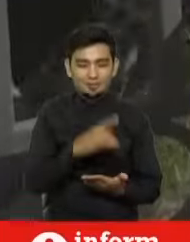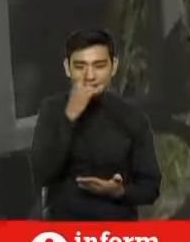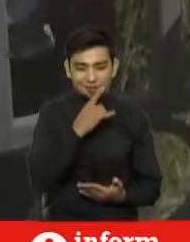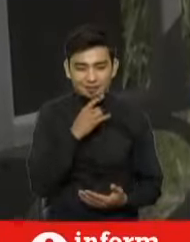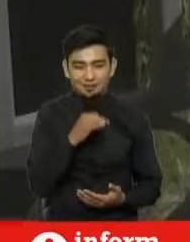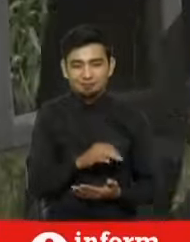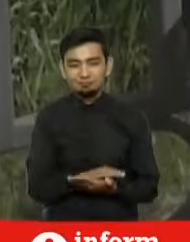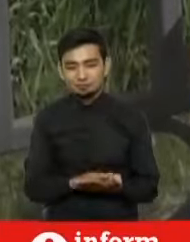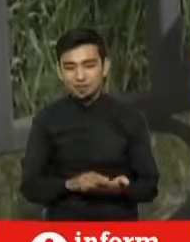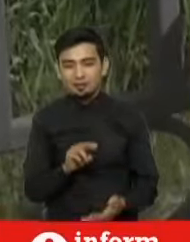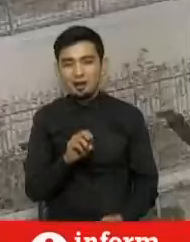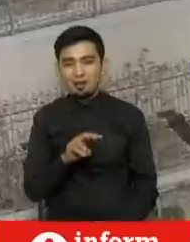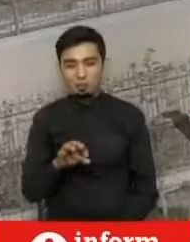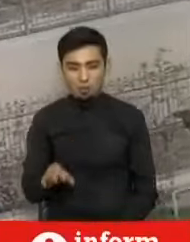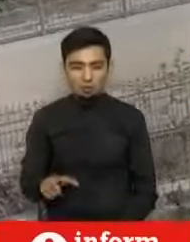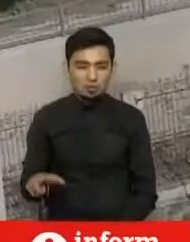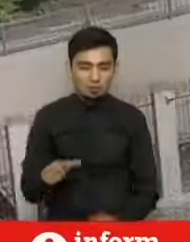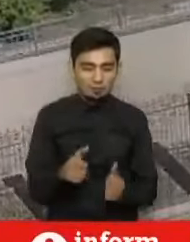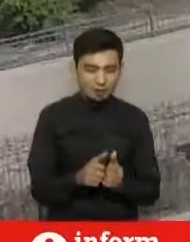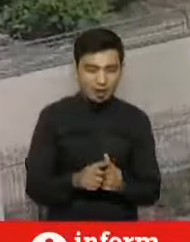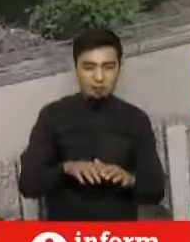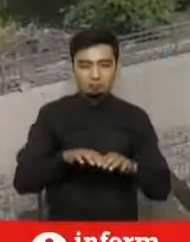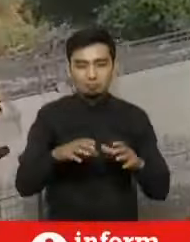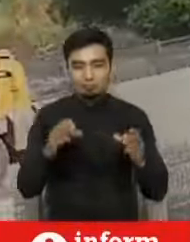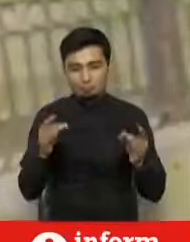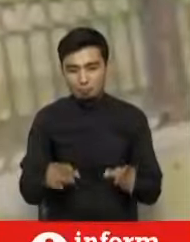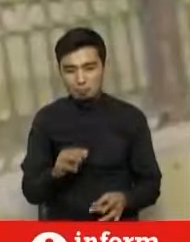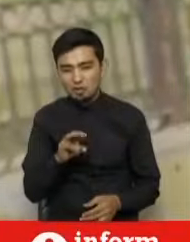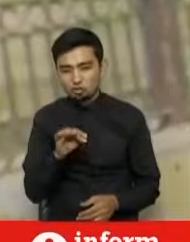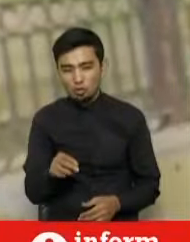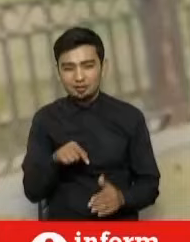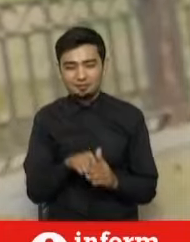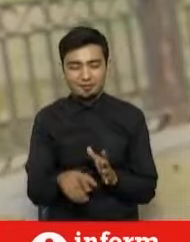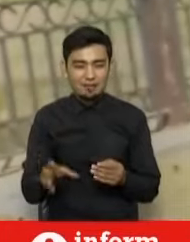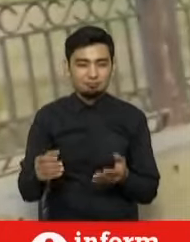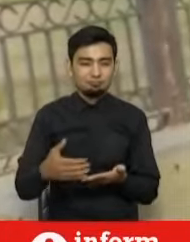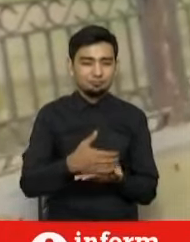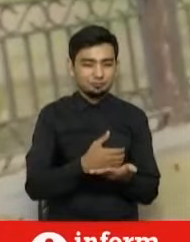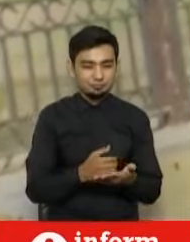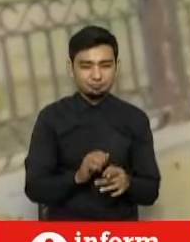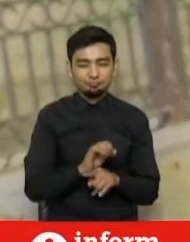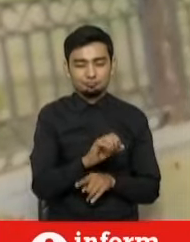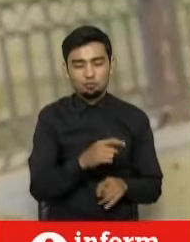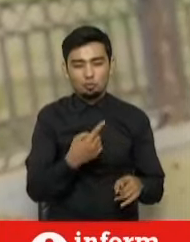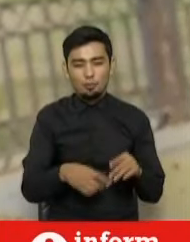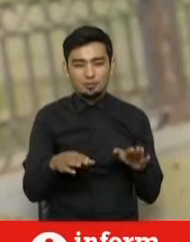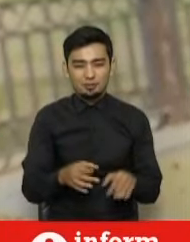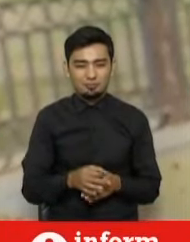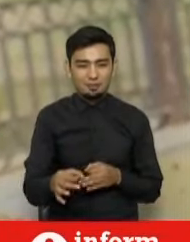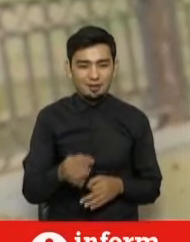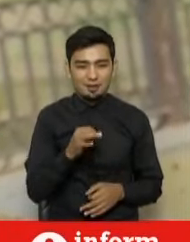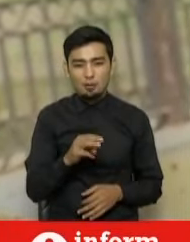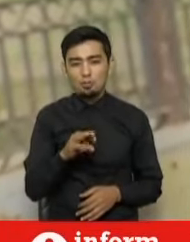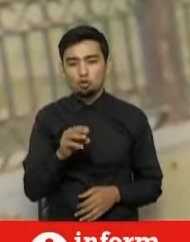защитные дамбы на набережных разбирают, а мешкотары вывозят за город. В очистке набережной от